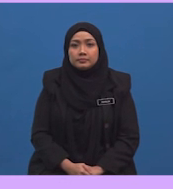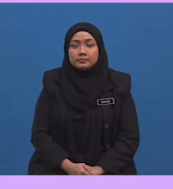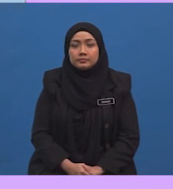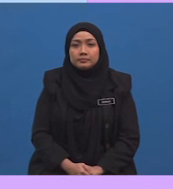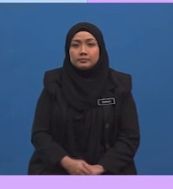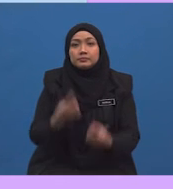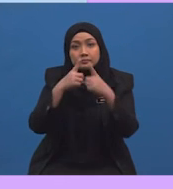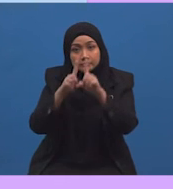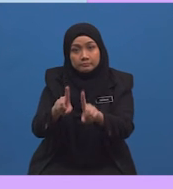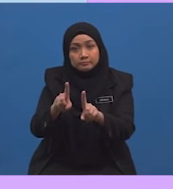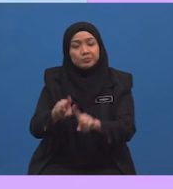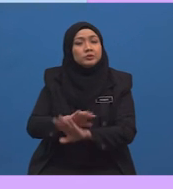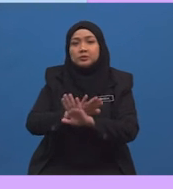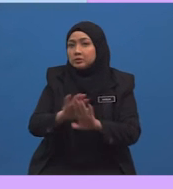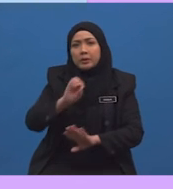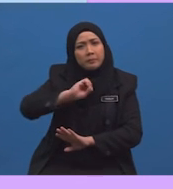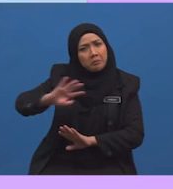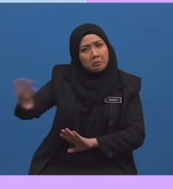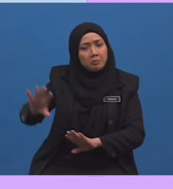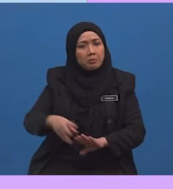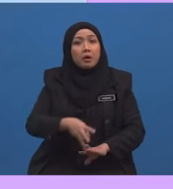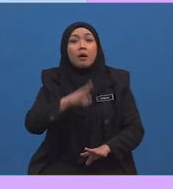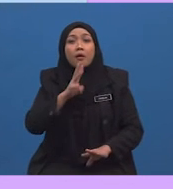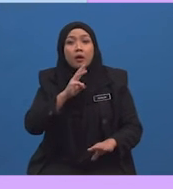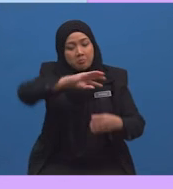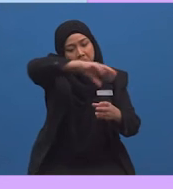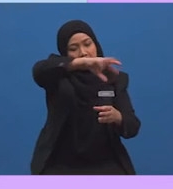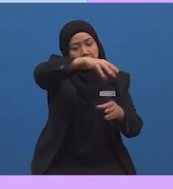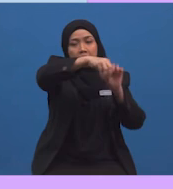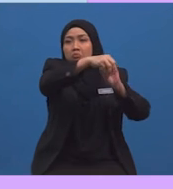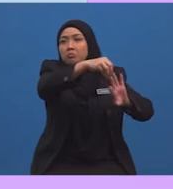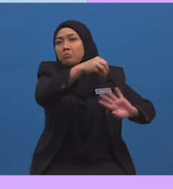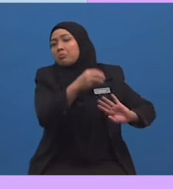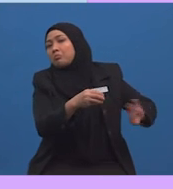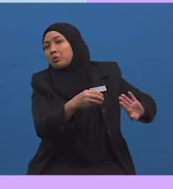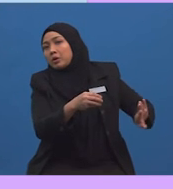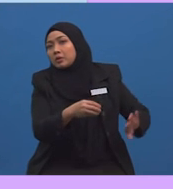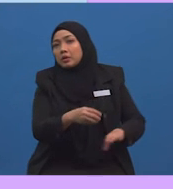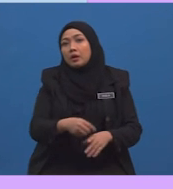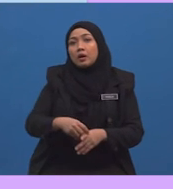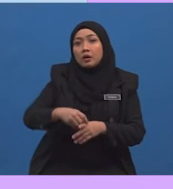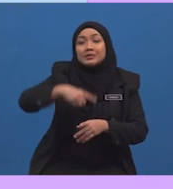Ya, jawapannya tidak membiarkan bilik air mengalir semasa menggosok gigi.